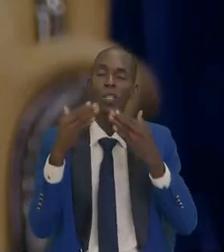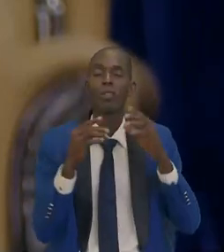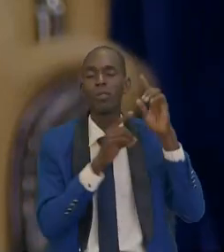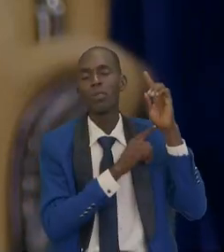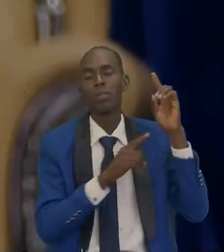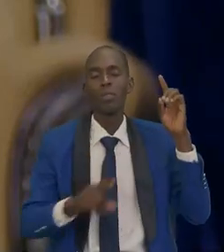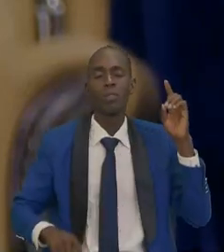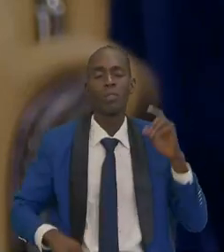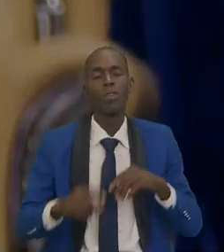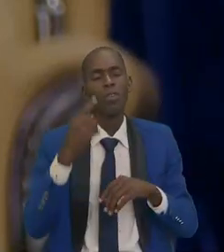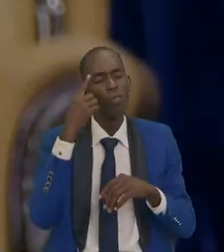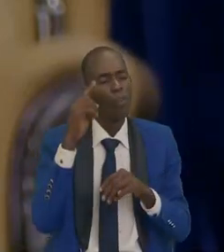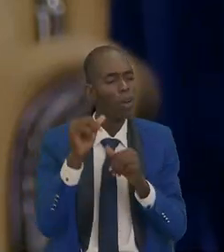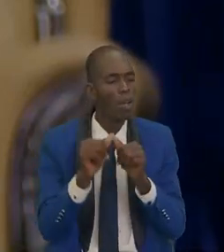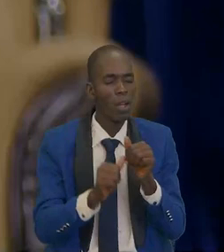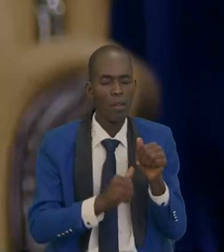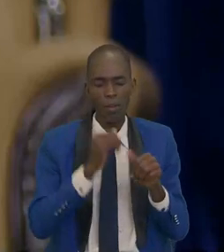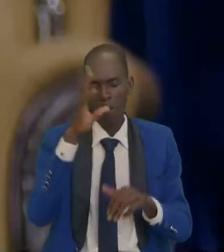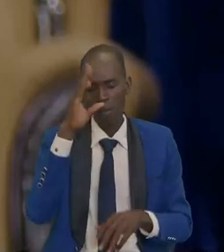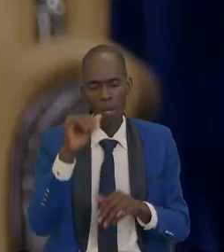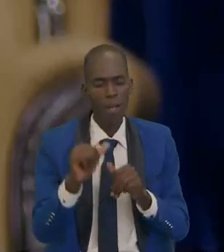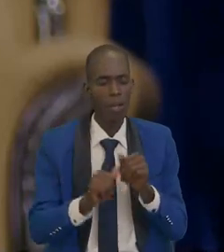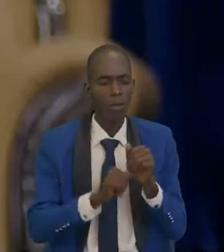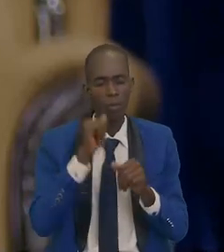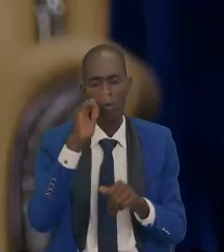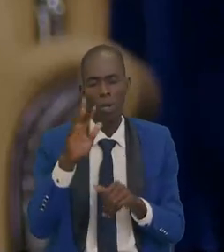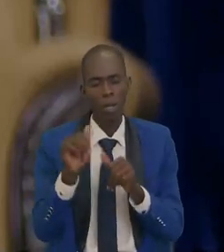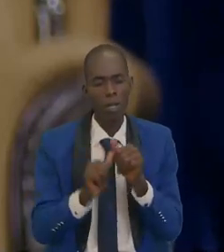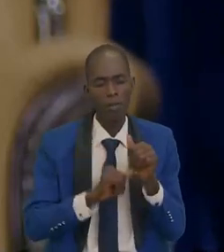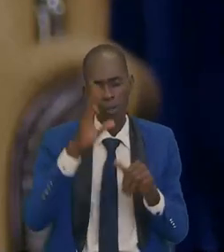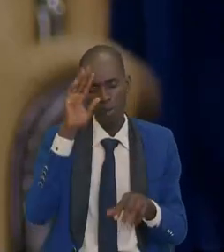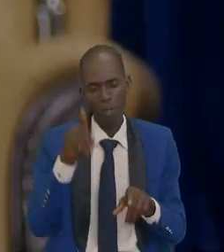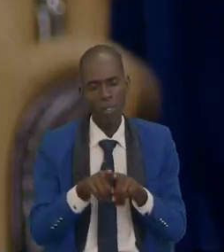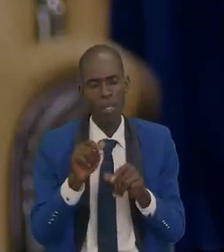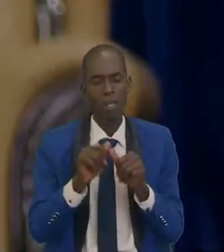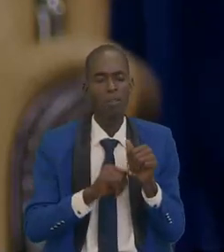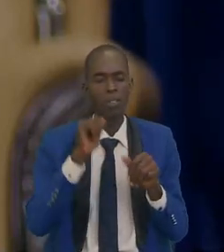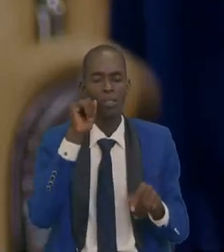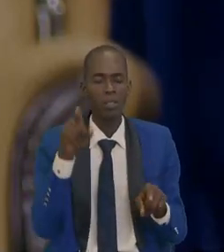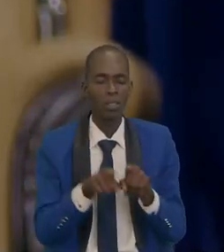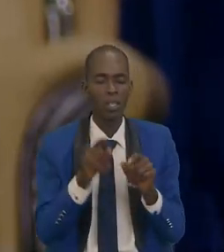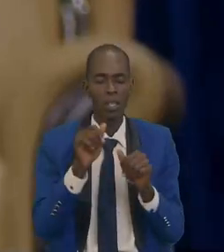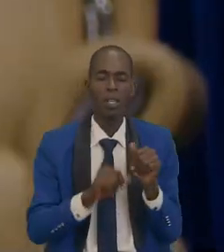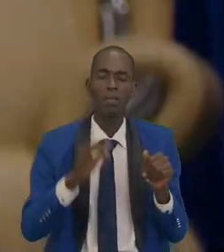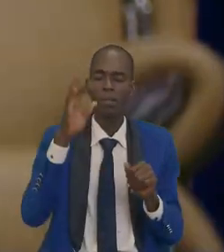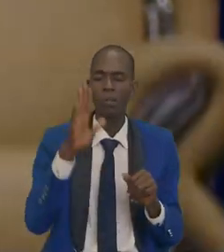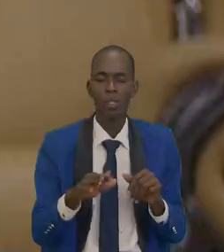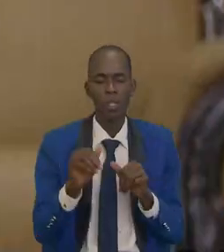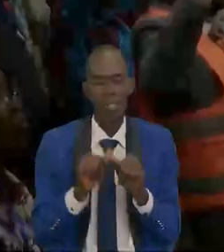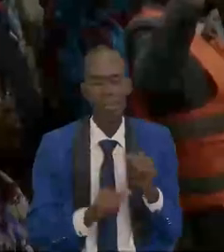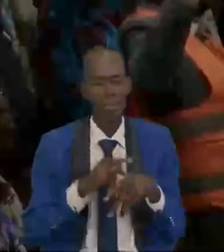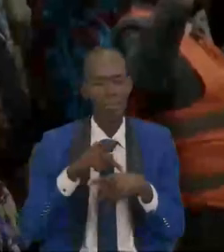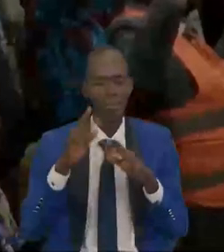Seigneur pour chaque homme, chaque femme, chaque frère, chaque soeur, tout ministre et tout professionnel